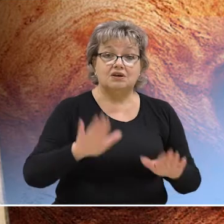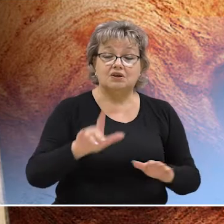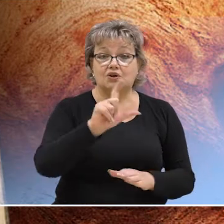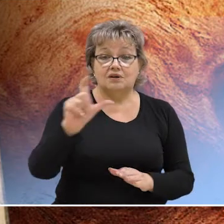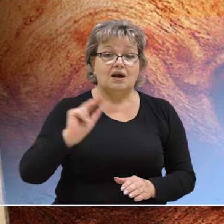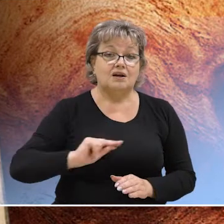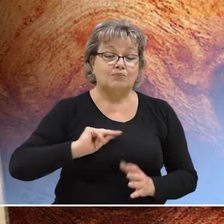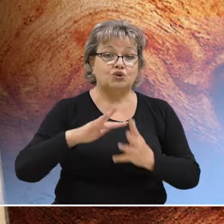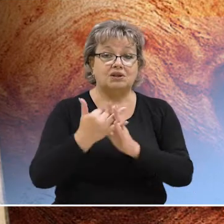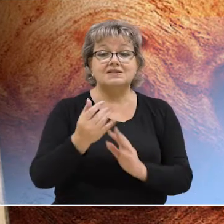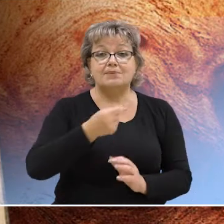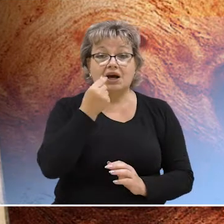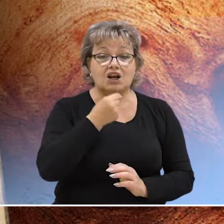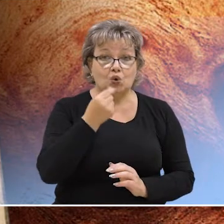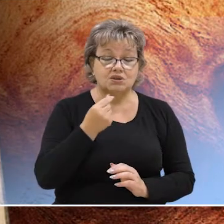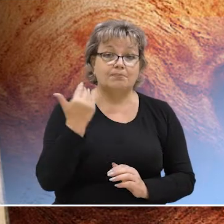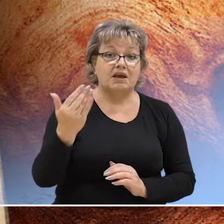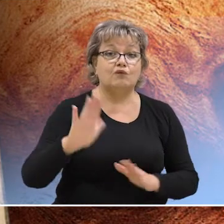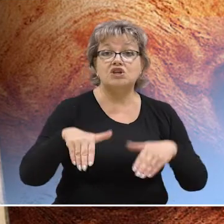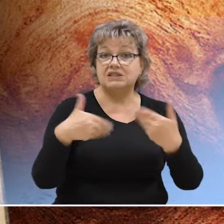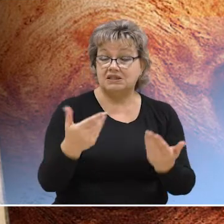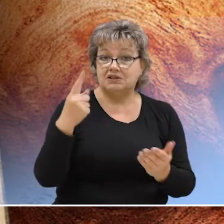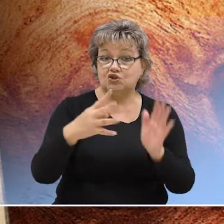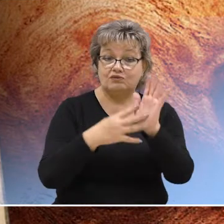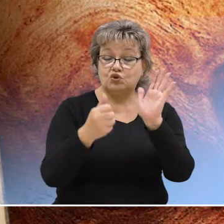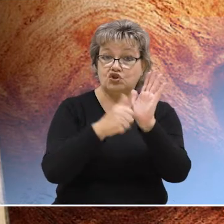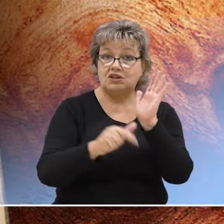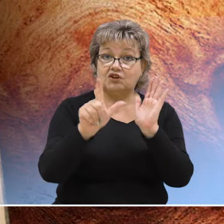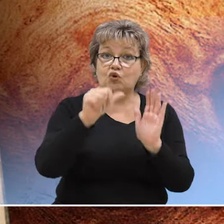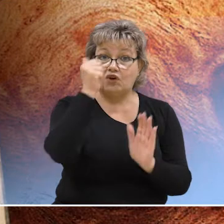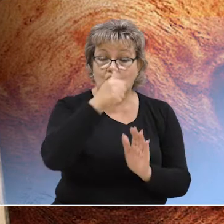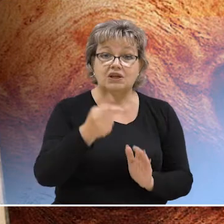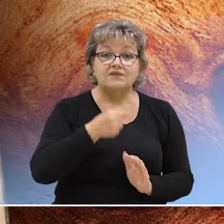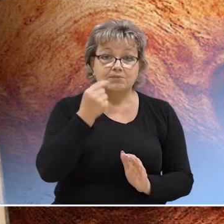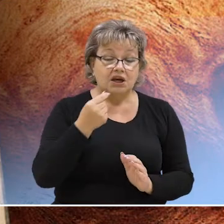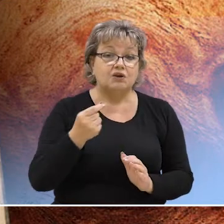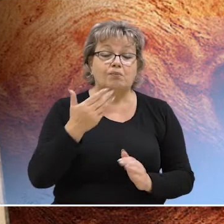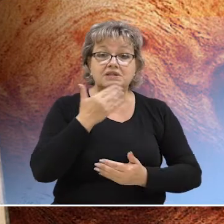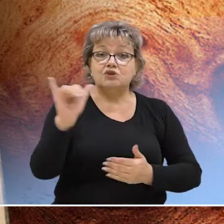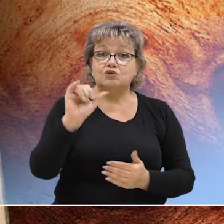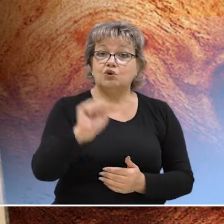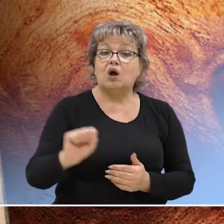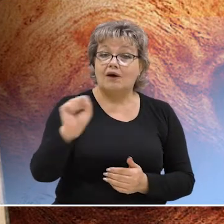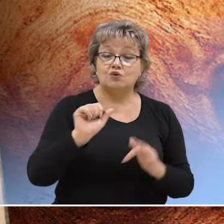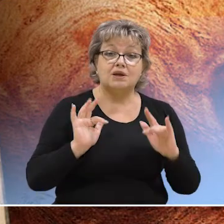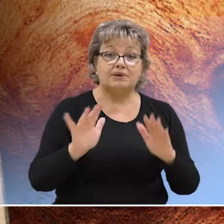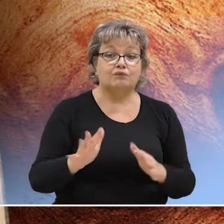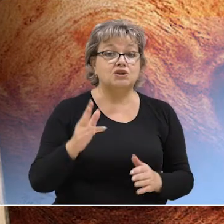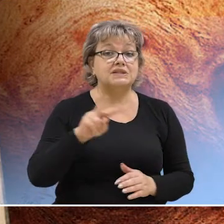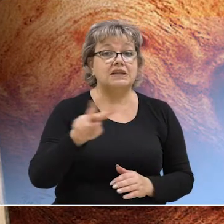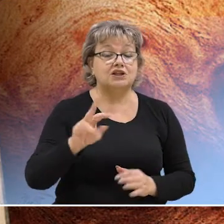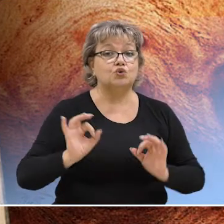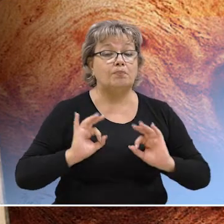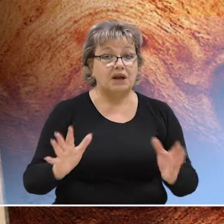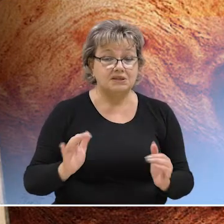и его людях, жил и работал в станице Семикаракорской. По его инициативе с 1962 года в Семикаракорске в последнюю субботу августа